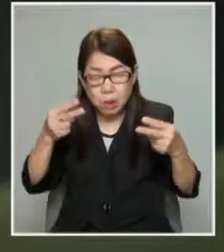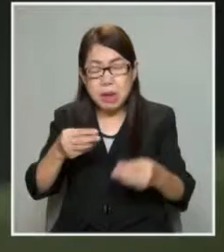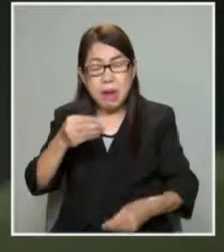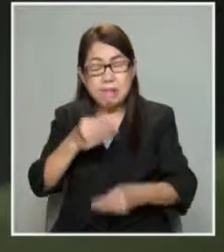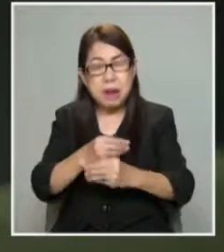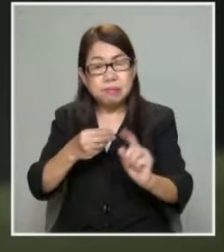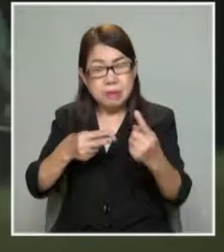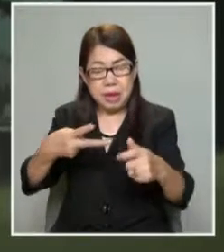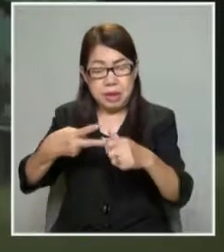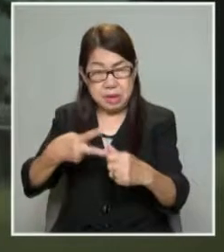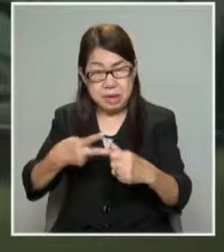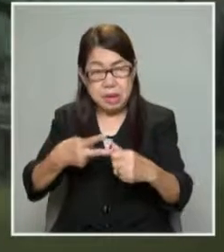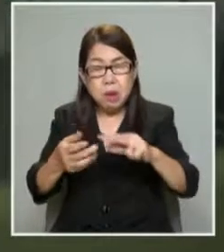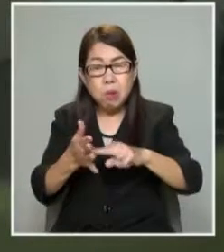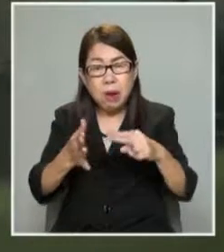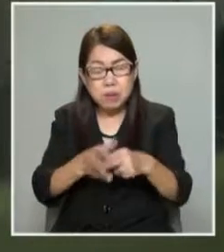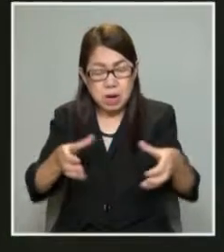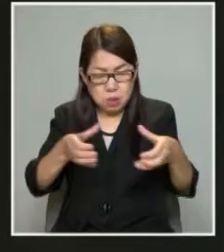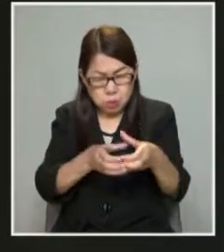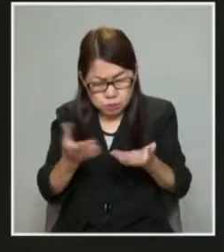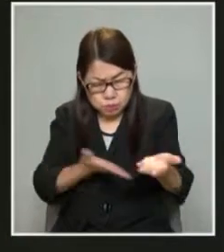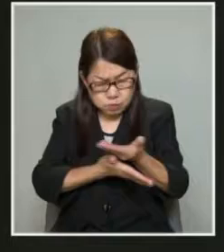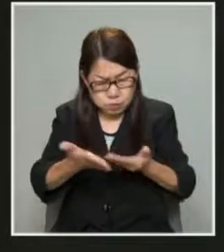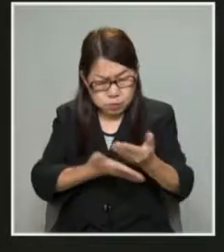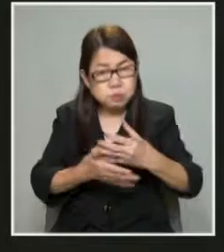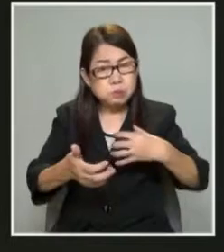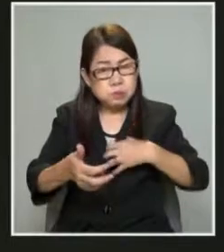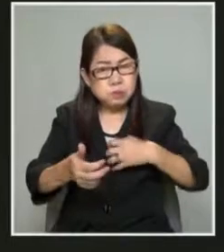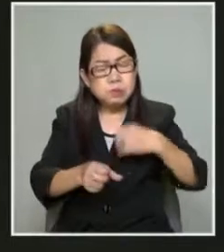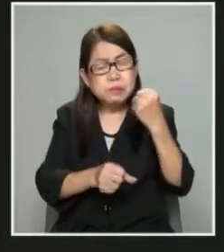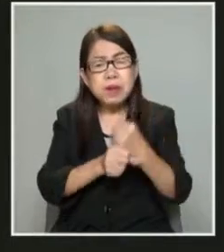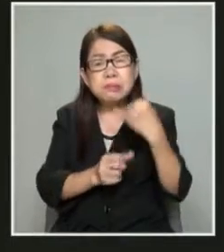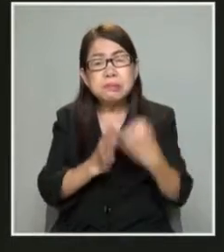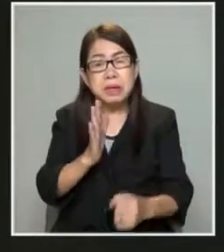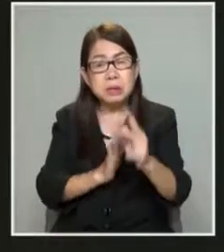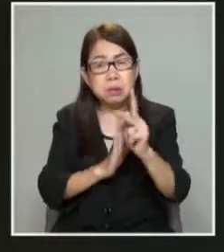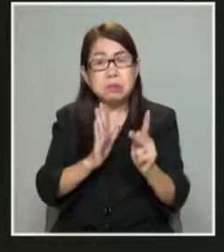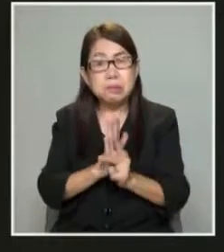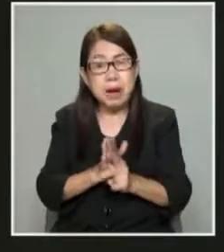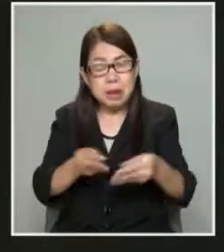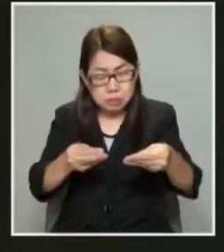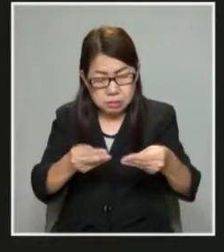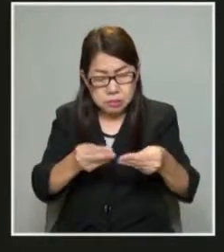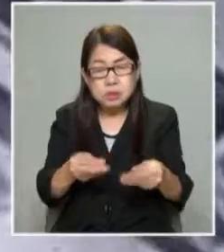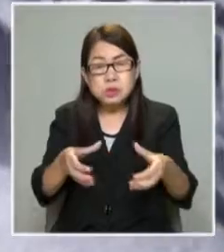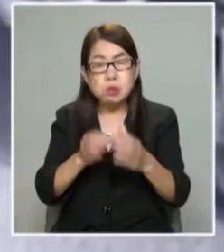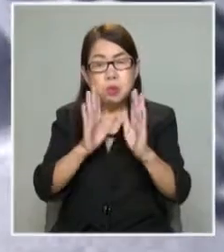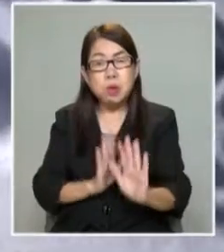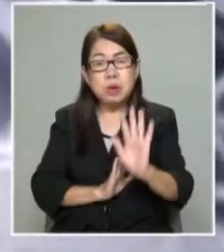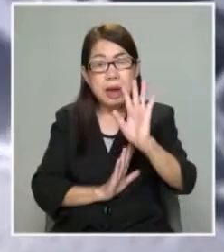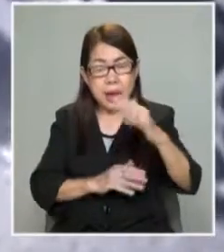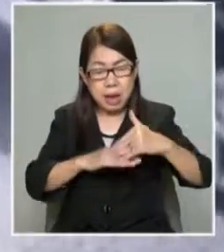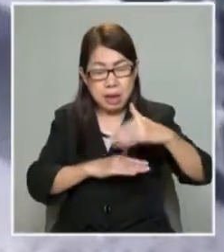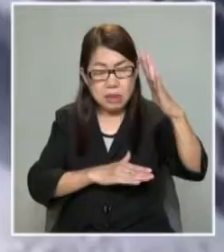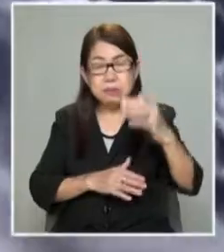ลุ่มผู้ต้องหามีการรวมตัวกันเพื่อกระทำการอันมิชอบด้วยกฎหมายโดยสมคบกันตั้งแต่5คนขึ้นไปเพื่อกระทำ